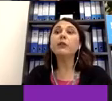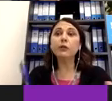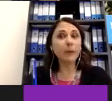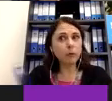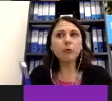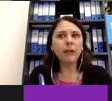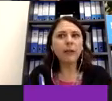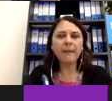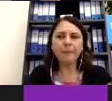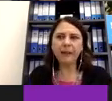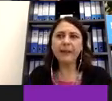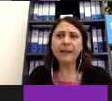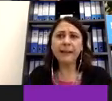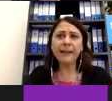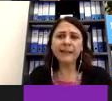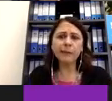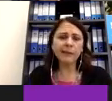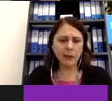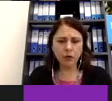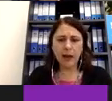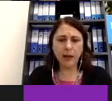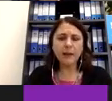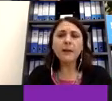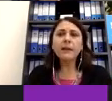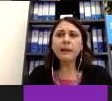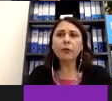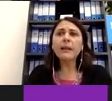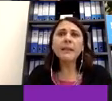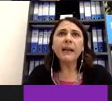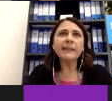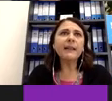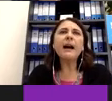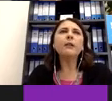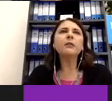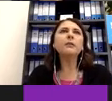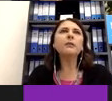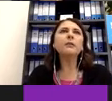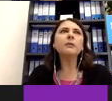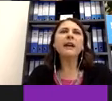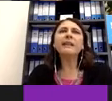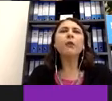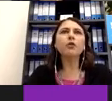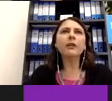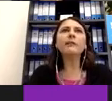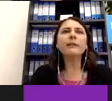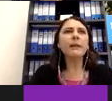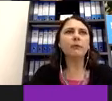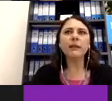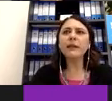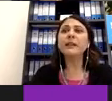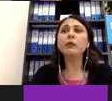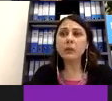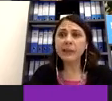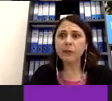istituzioni e soprattutto le eh le istituzioni regionali tendevano a limitarsi a eh a svolgere esclusivamente